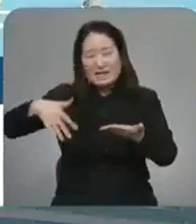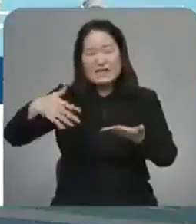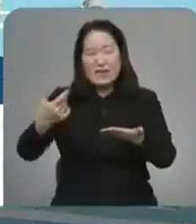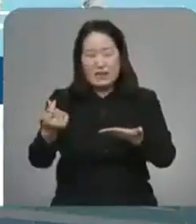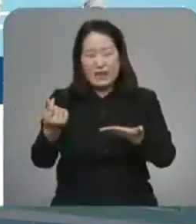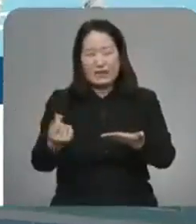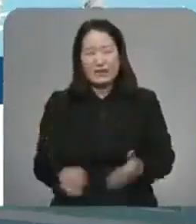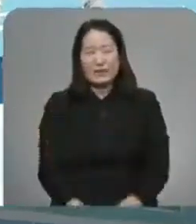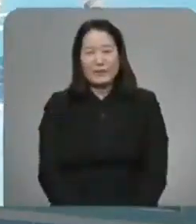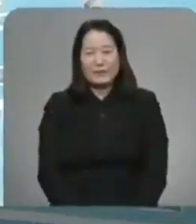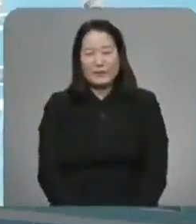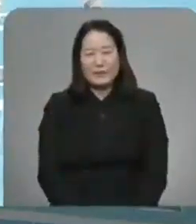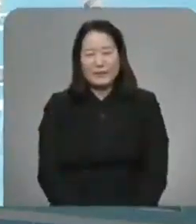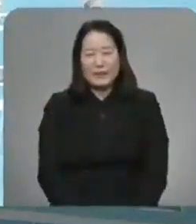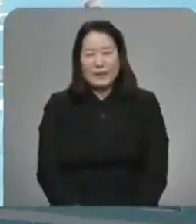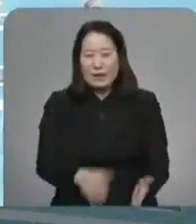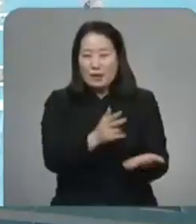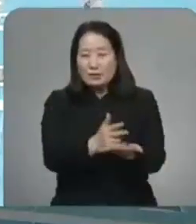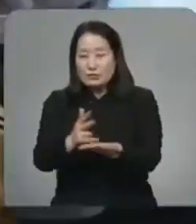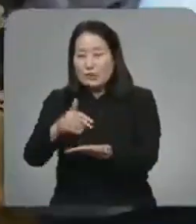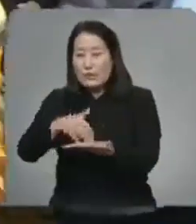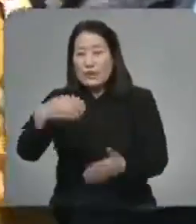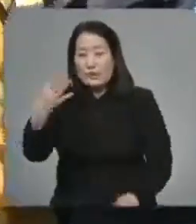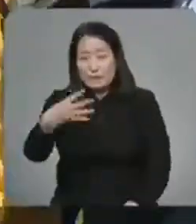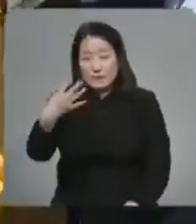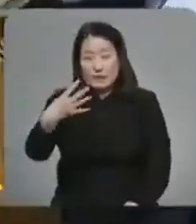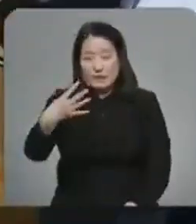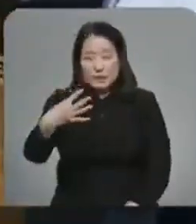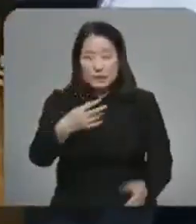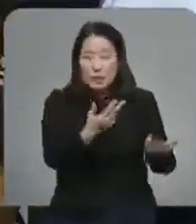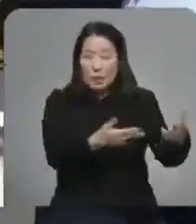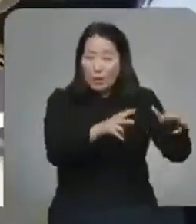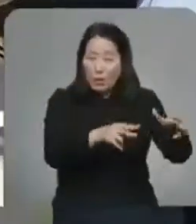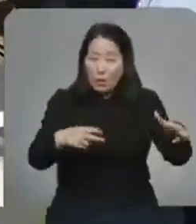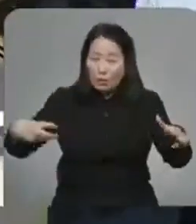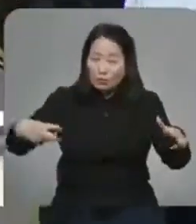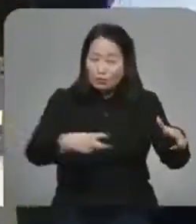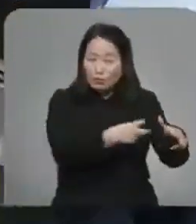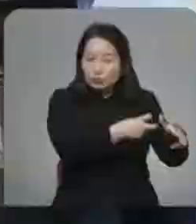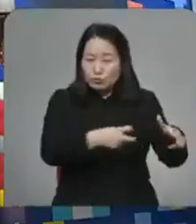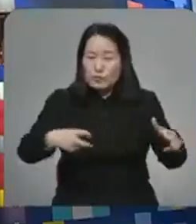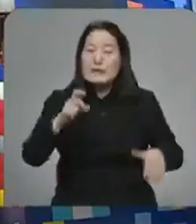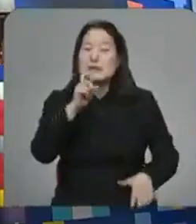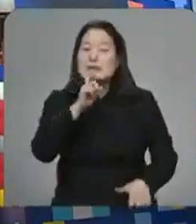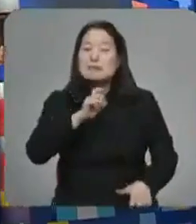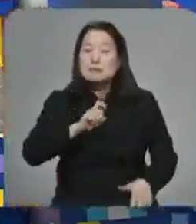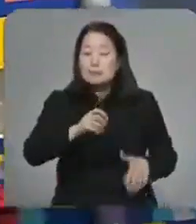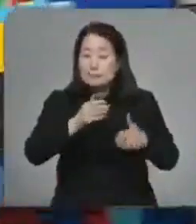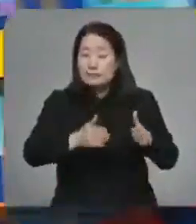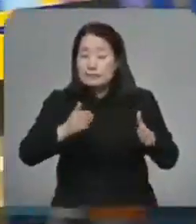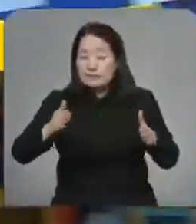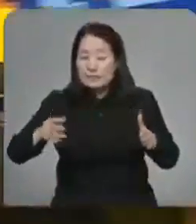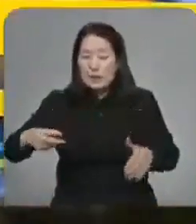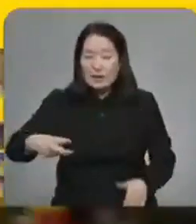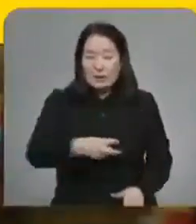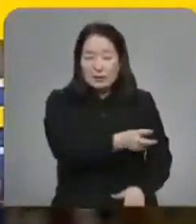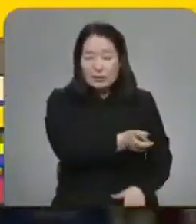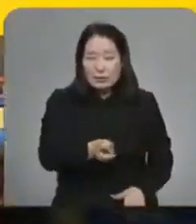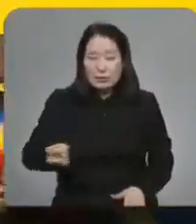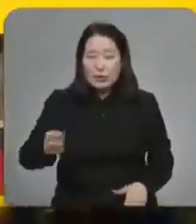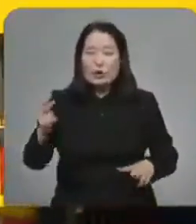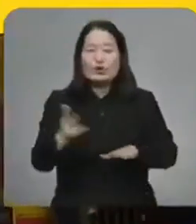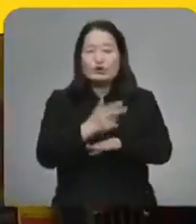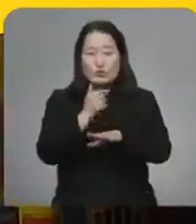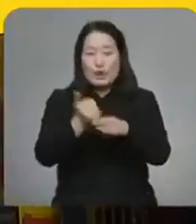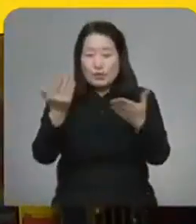같아요. 4천 대 규모의 주차장에서 테마파크를 순환하는 셔틀버스가 10분 주기로 운행되고 있지만 주말과